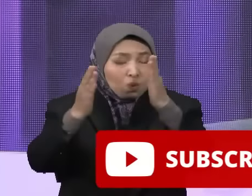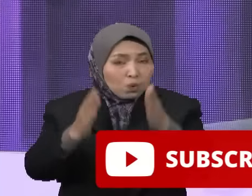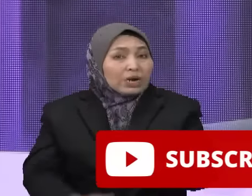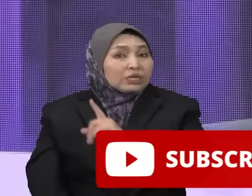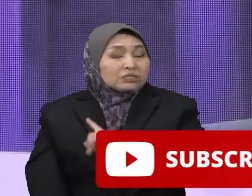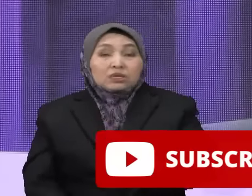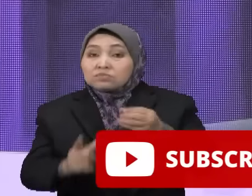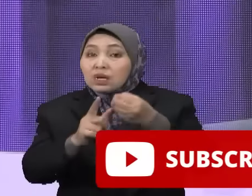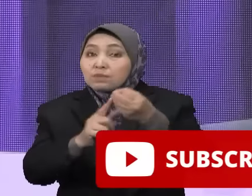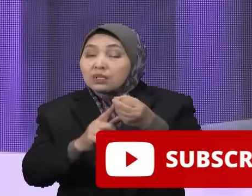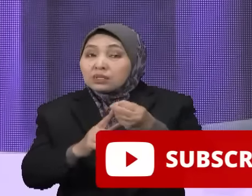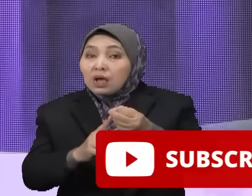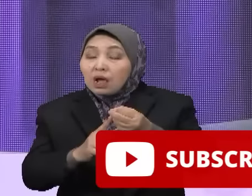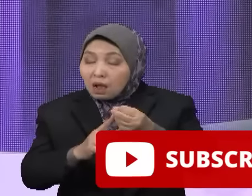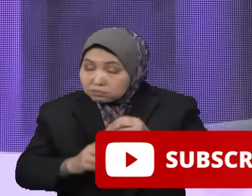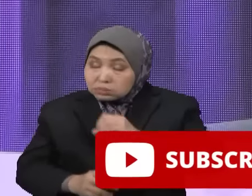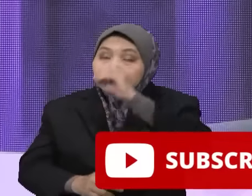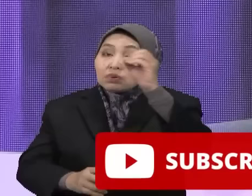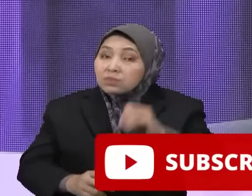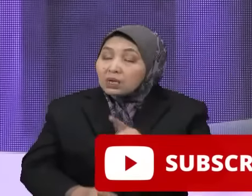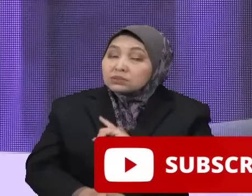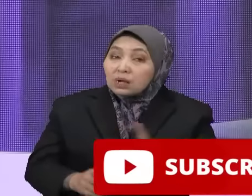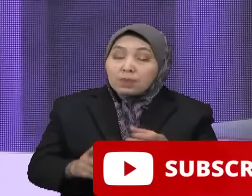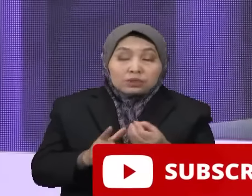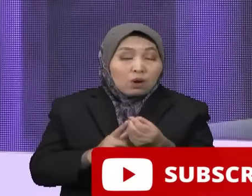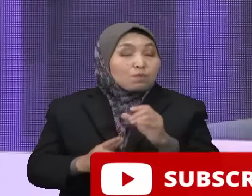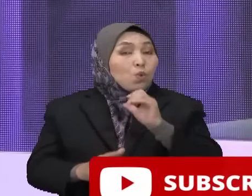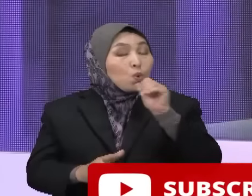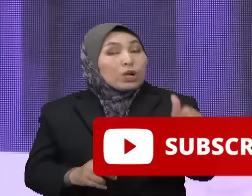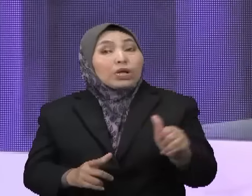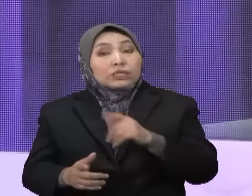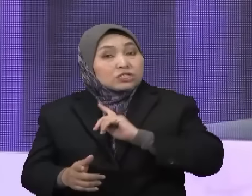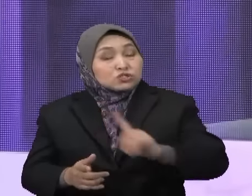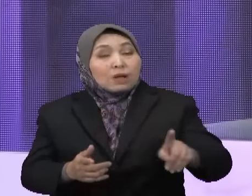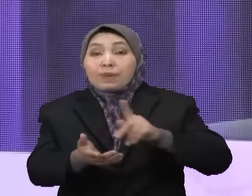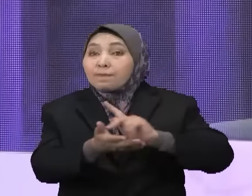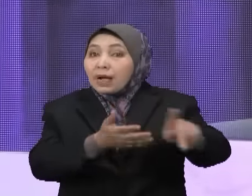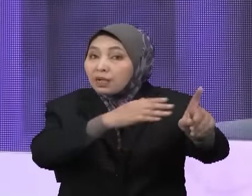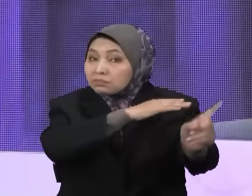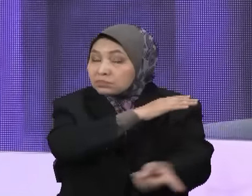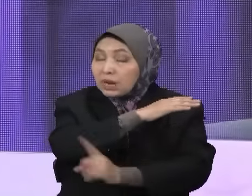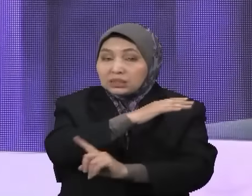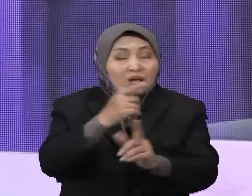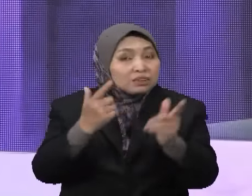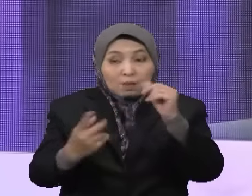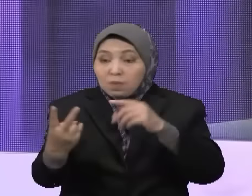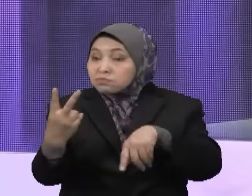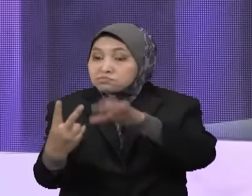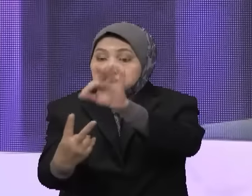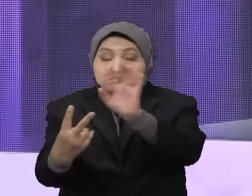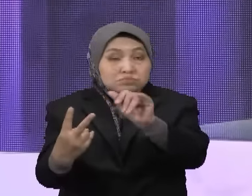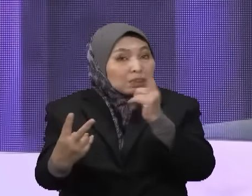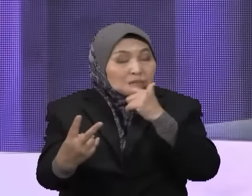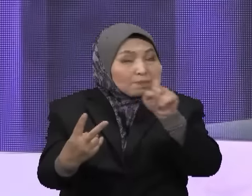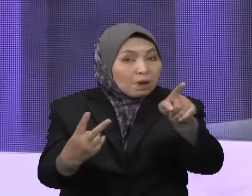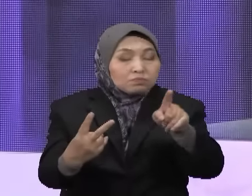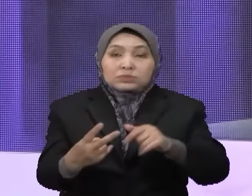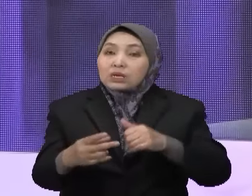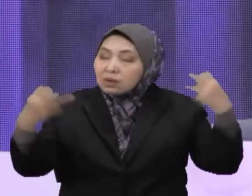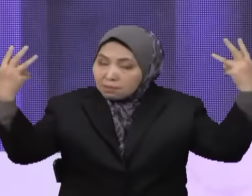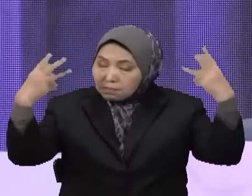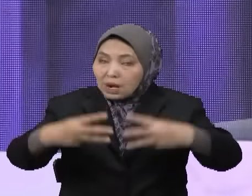sama ada menawarkan Islam ataupun mereka yang bukan Islam itu membayar jizyah. Kalau mereka tidak mahu salah satunya, maka mereka akan